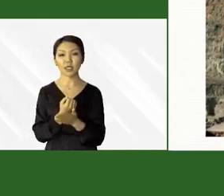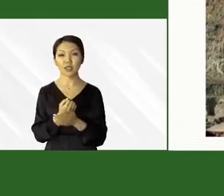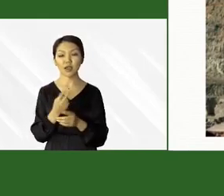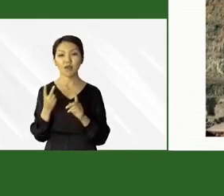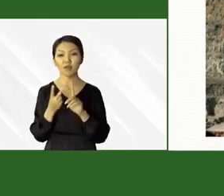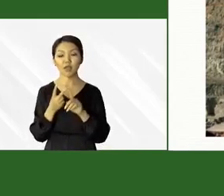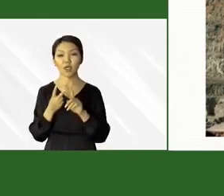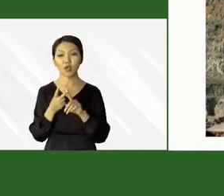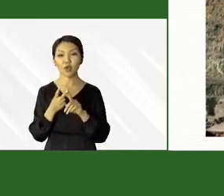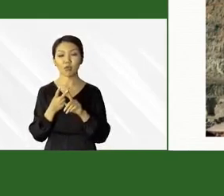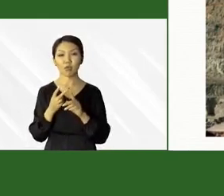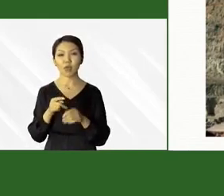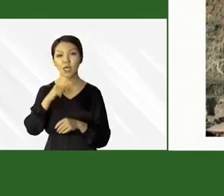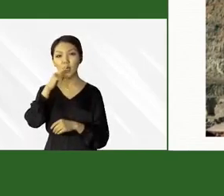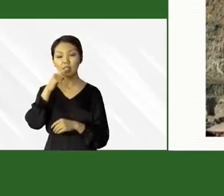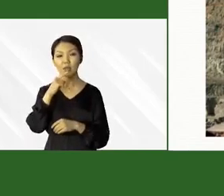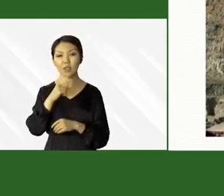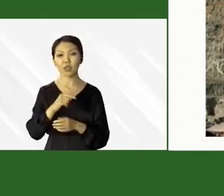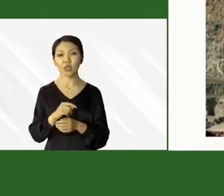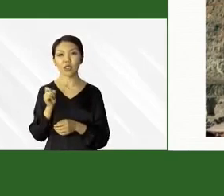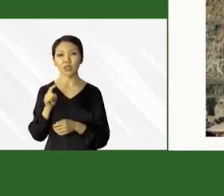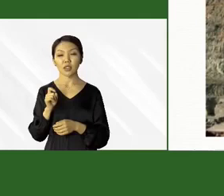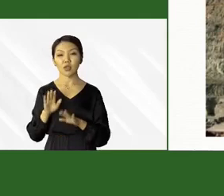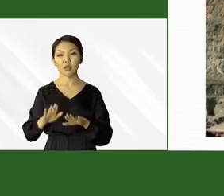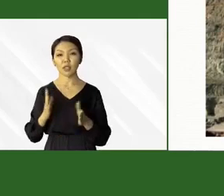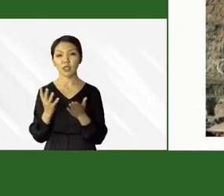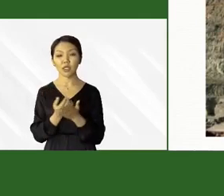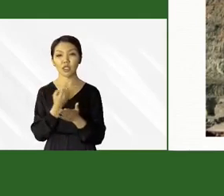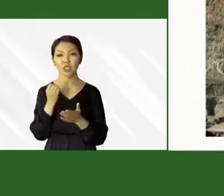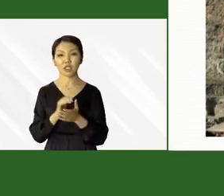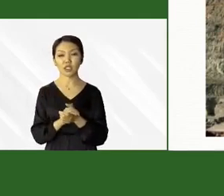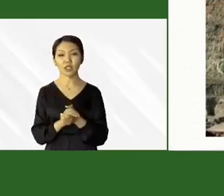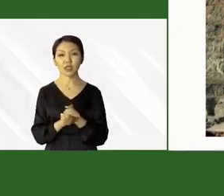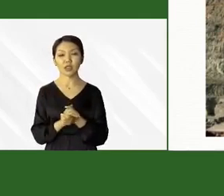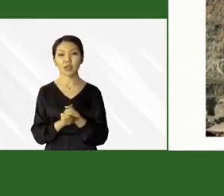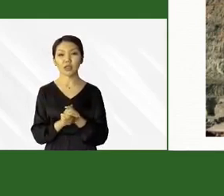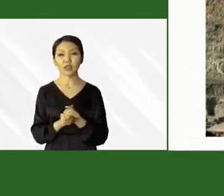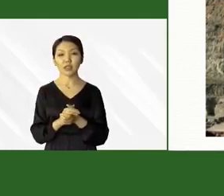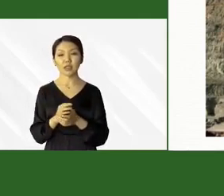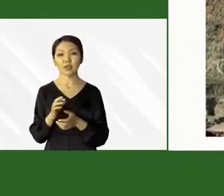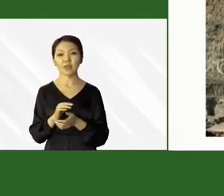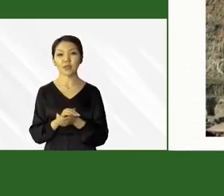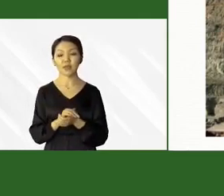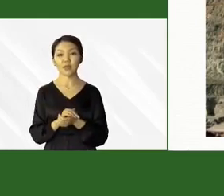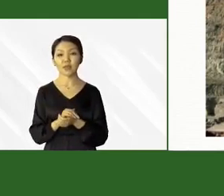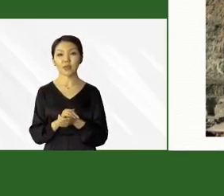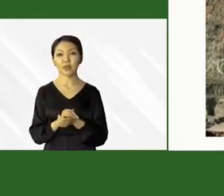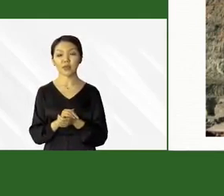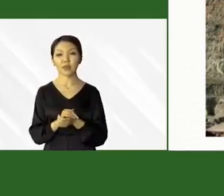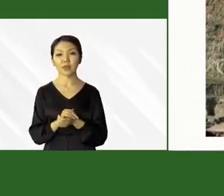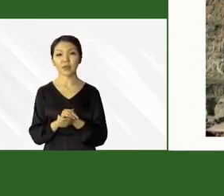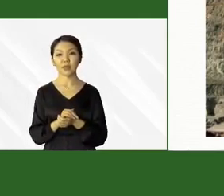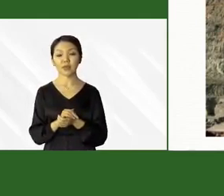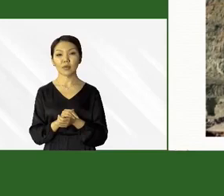величине золоторудное месторождение Кыргызстана. С января 2020 года разработчиком Джируя